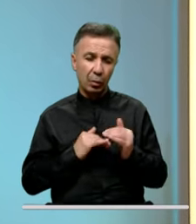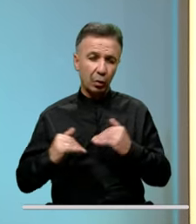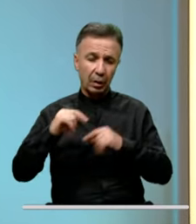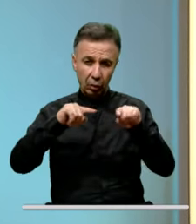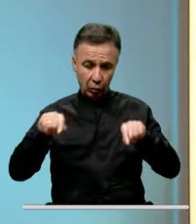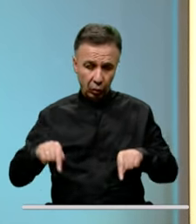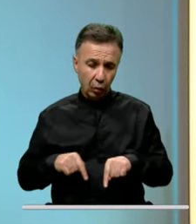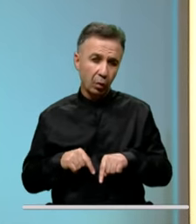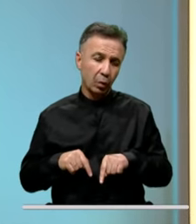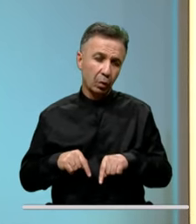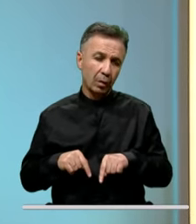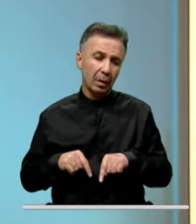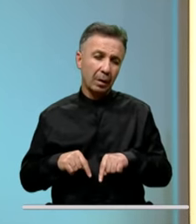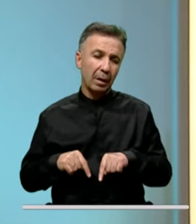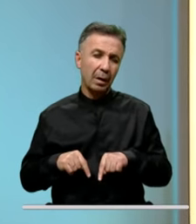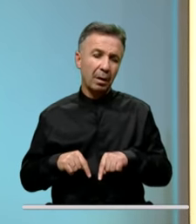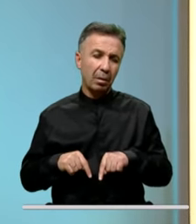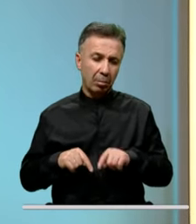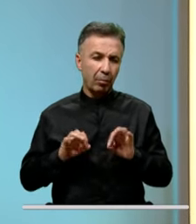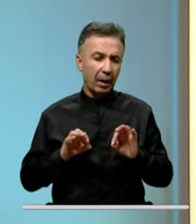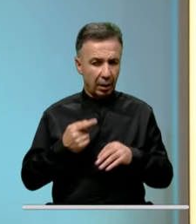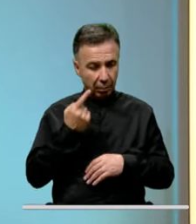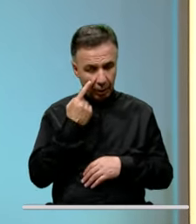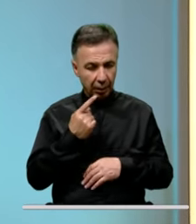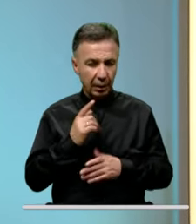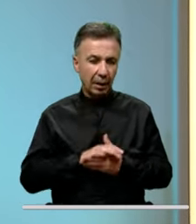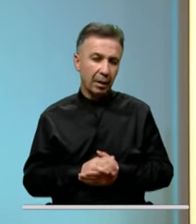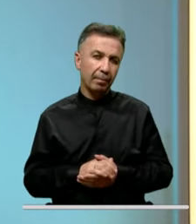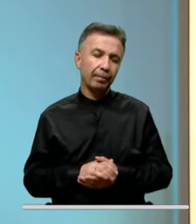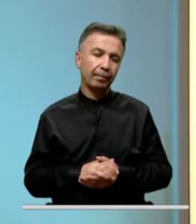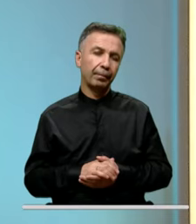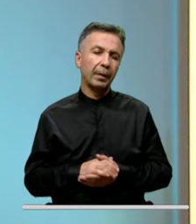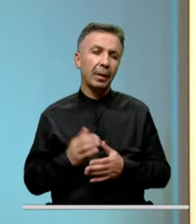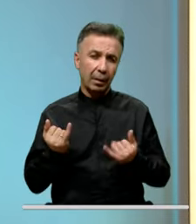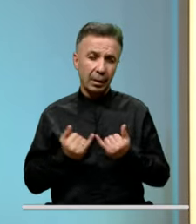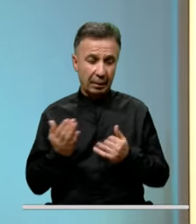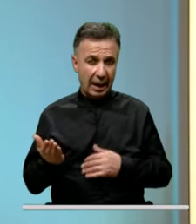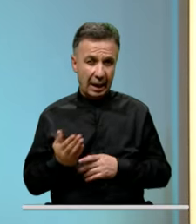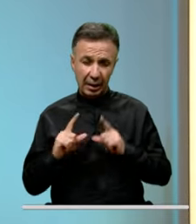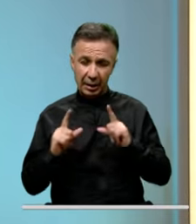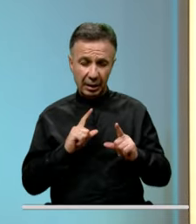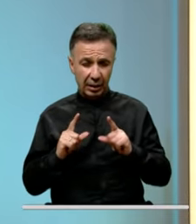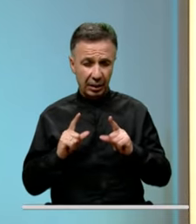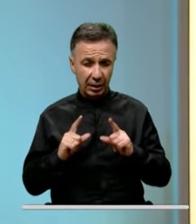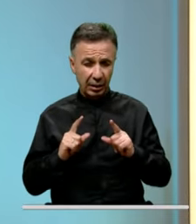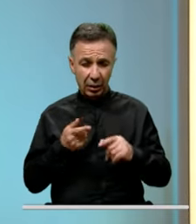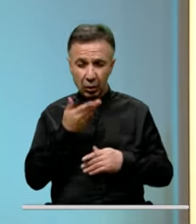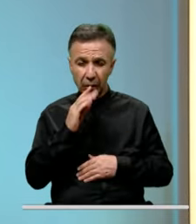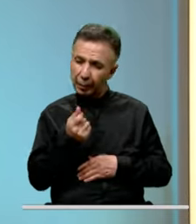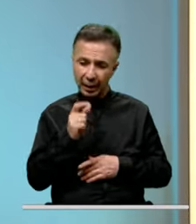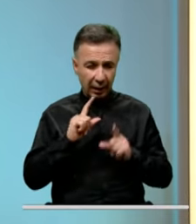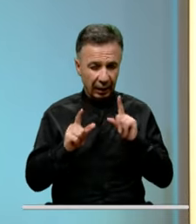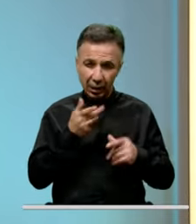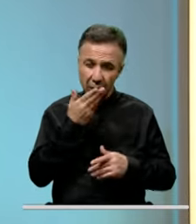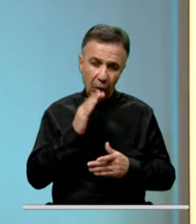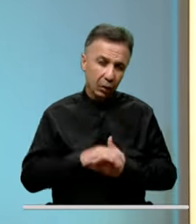Yüksek Kurulu'nun sayfasında bunu görebilirler. Bu çerçevede kardeşimiz eğer ihtiyaç sahibi değilse, ki kendisinin